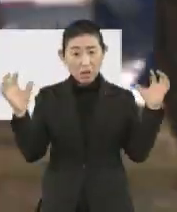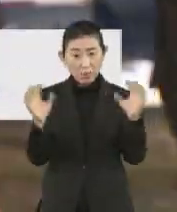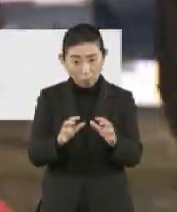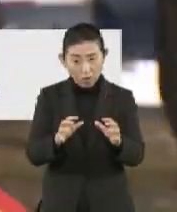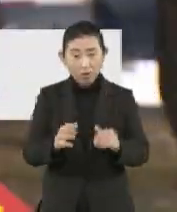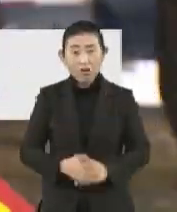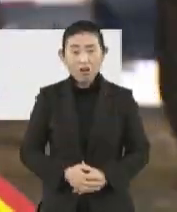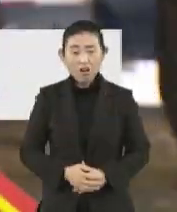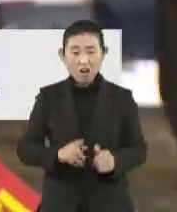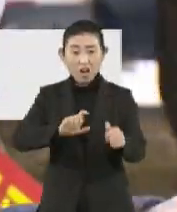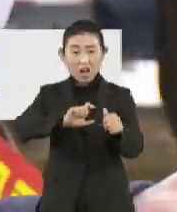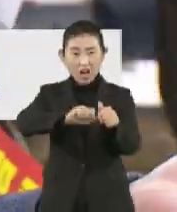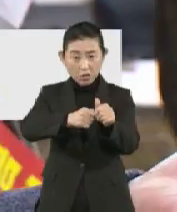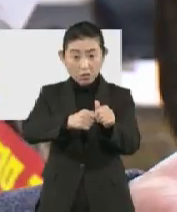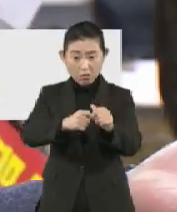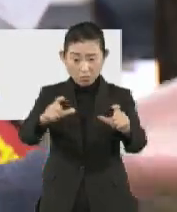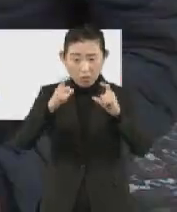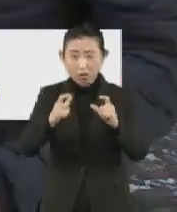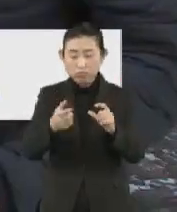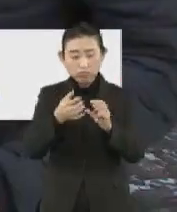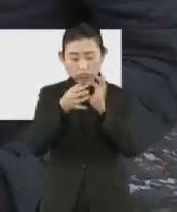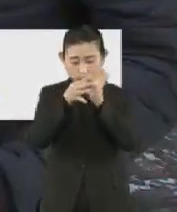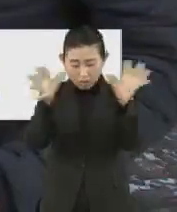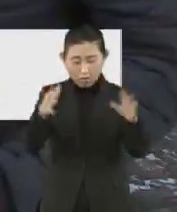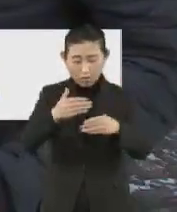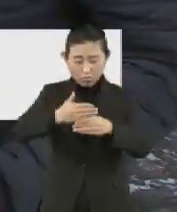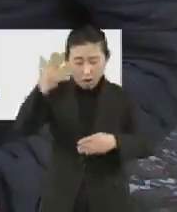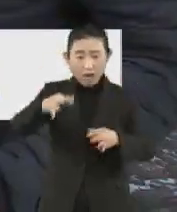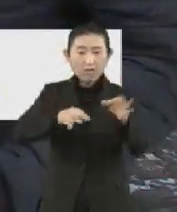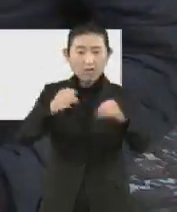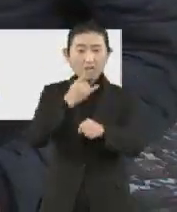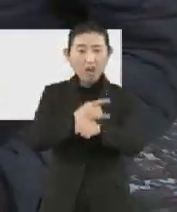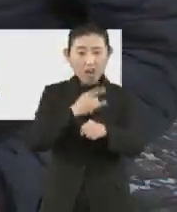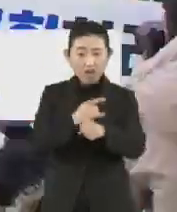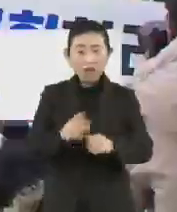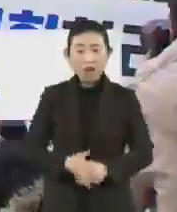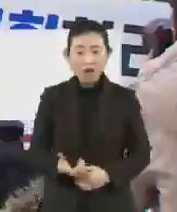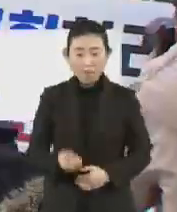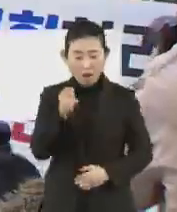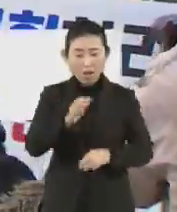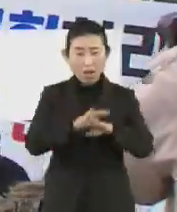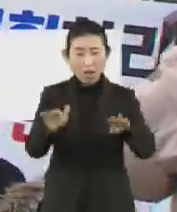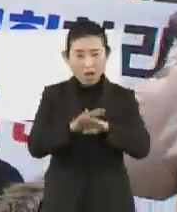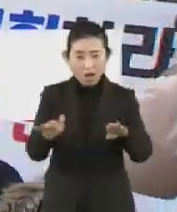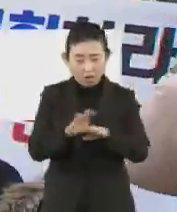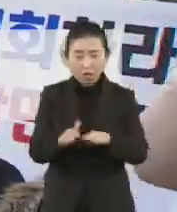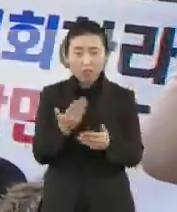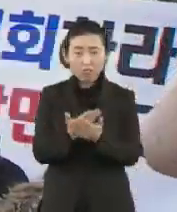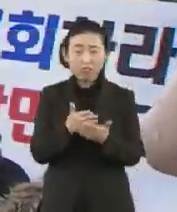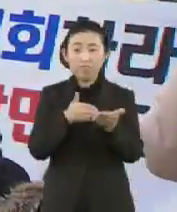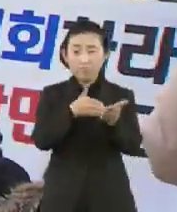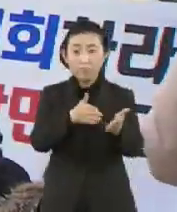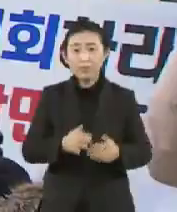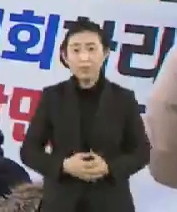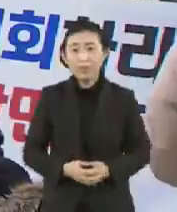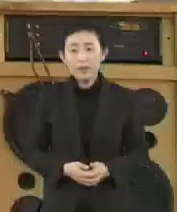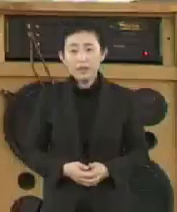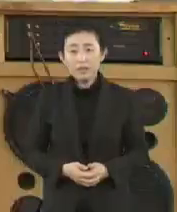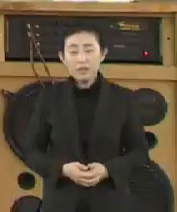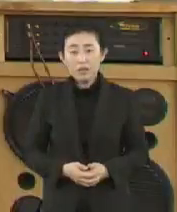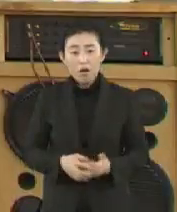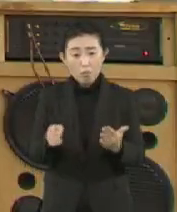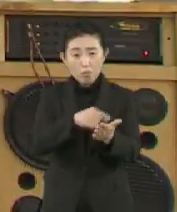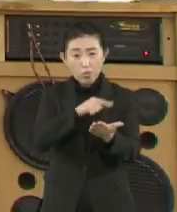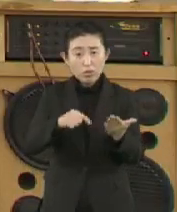열고 과태료를 감수하고라도 업소 문을 열겠다며 당국의 조속한 방역조치 완화를 촉구했습니다.